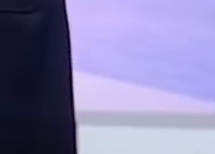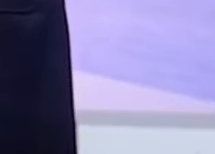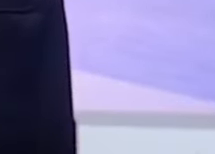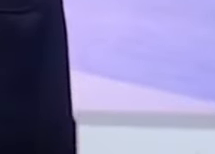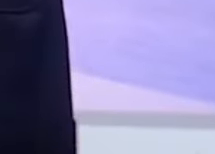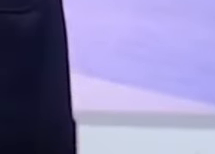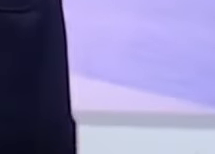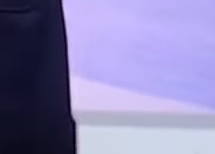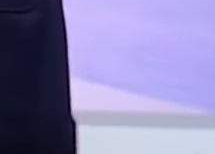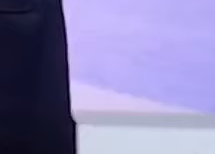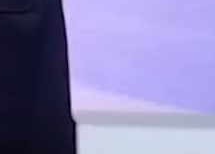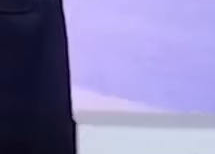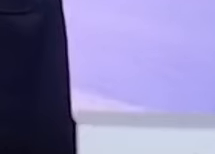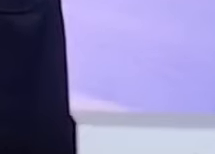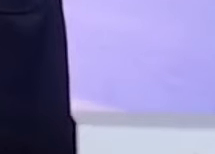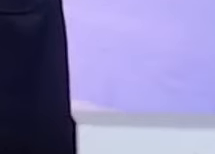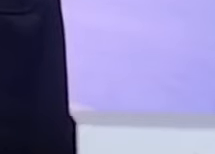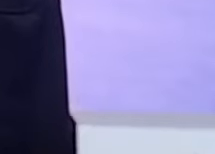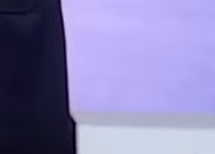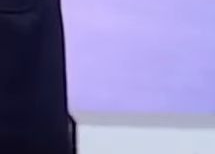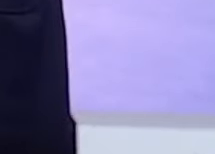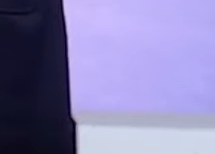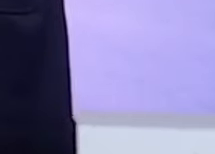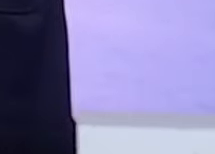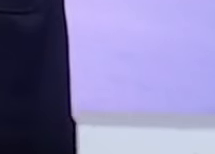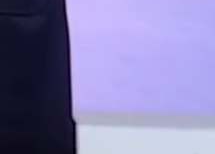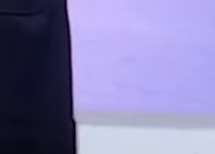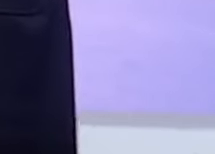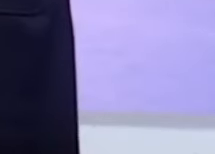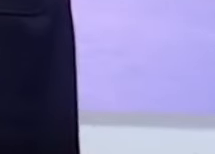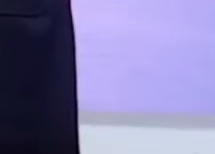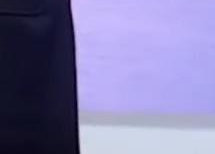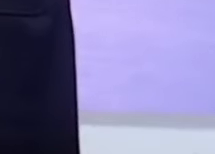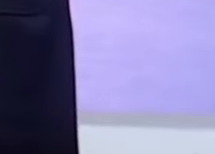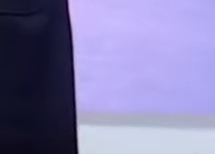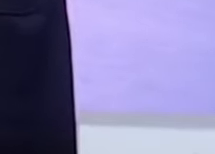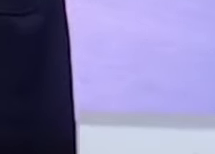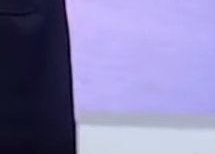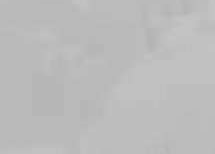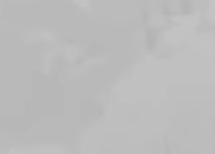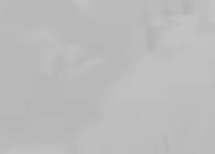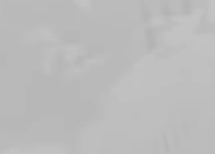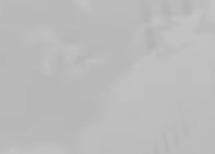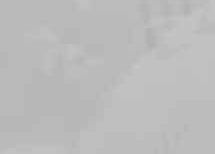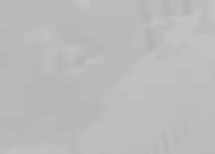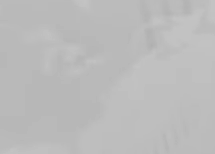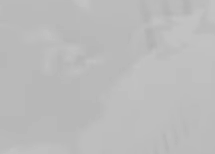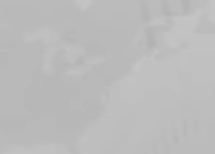samahan niyo kami sa GMA Pinoy TV at sa www.gmanews.tv.